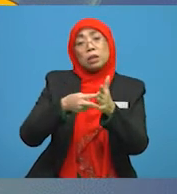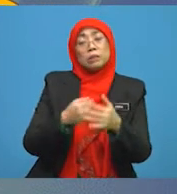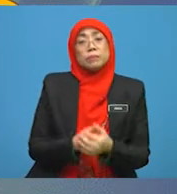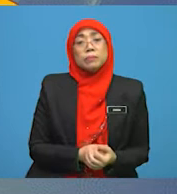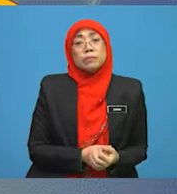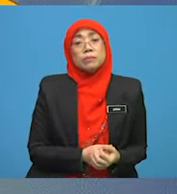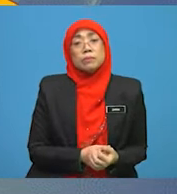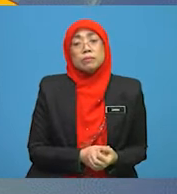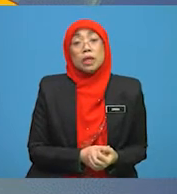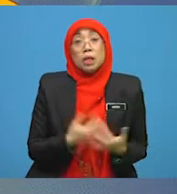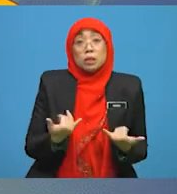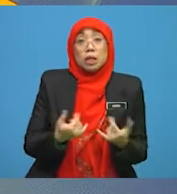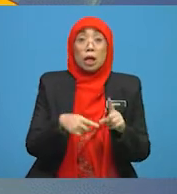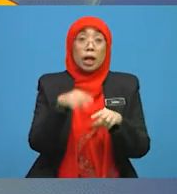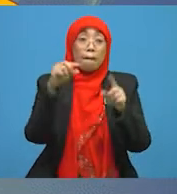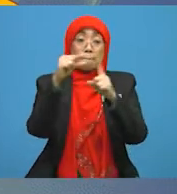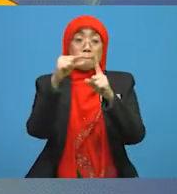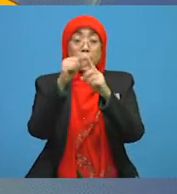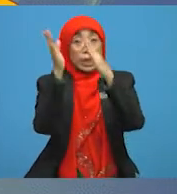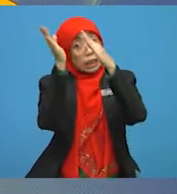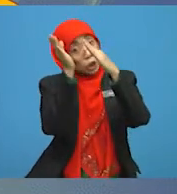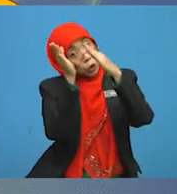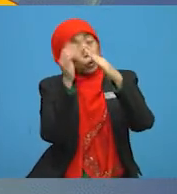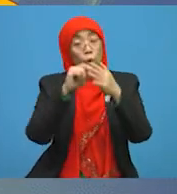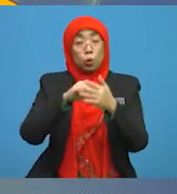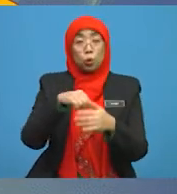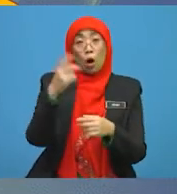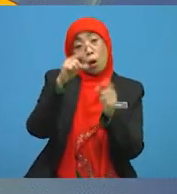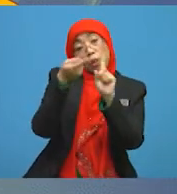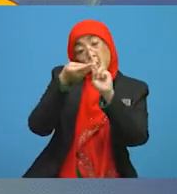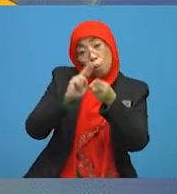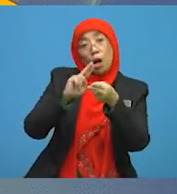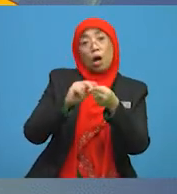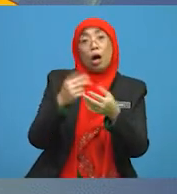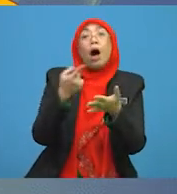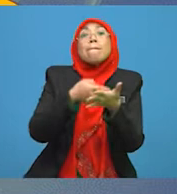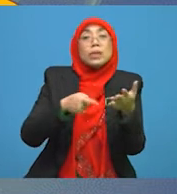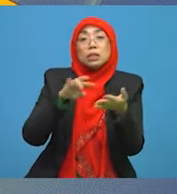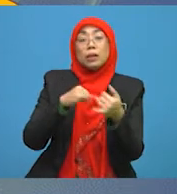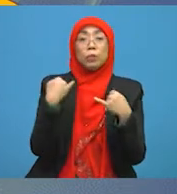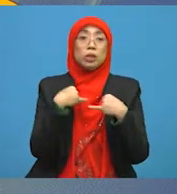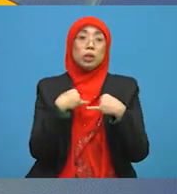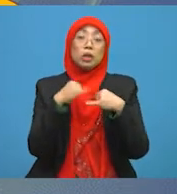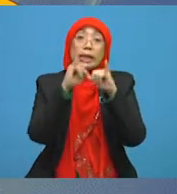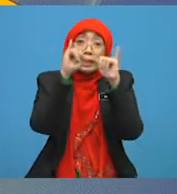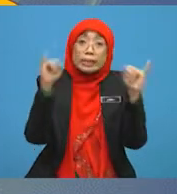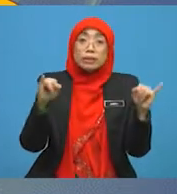sila nyatakan jenis perubahan tersebut dan jelaskan maksudnya.